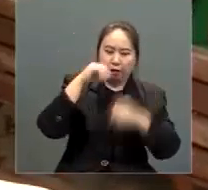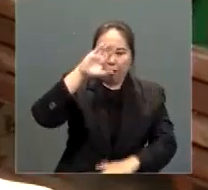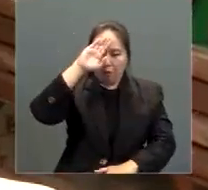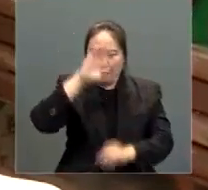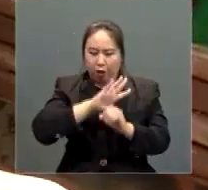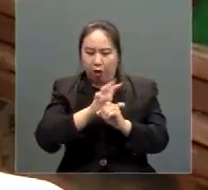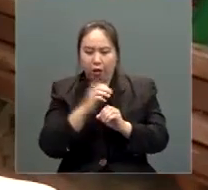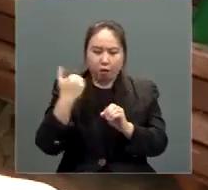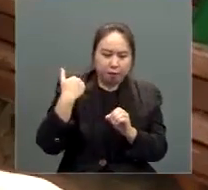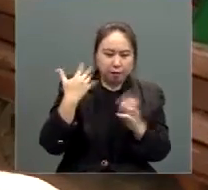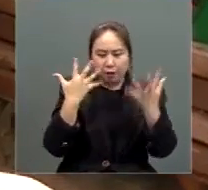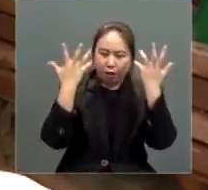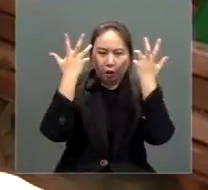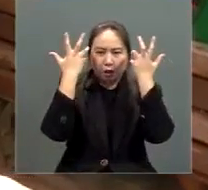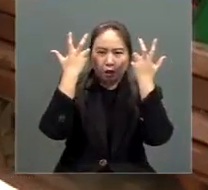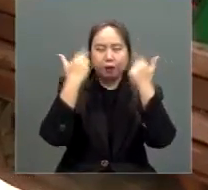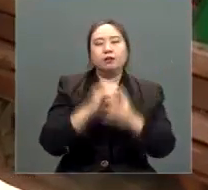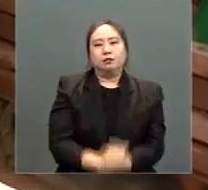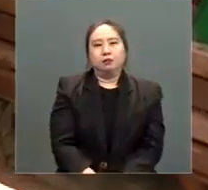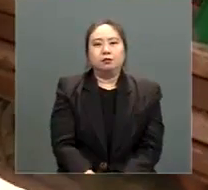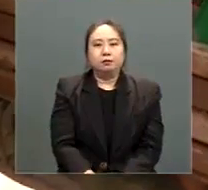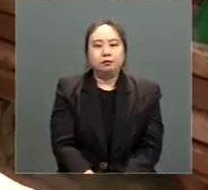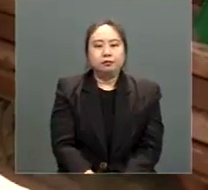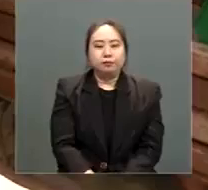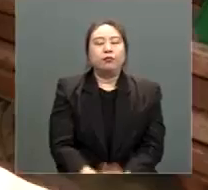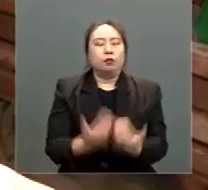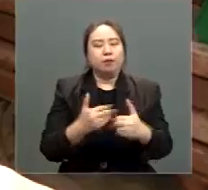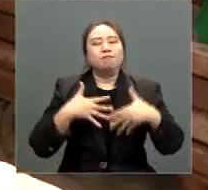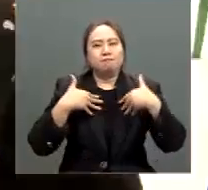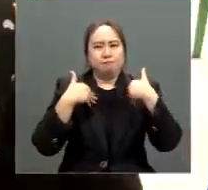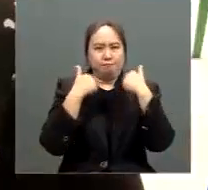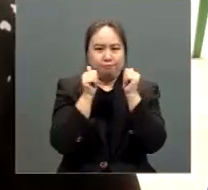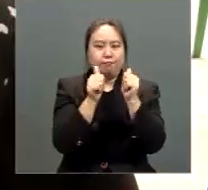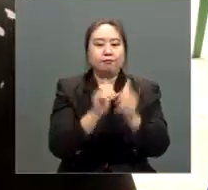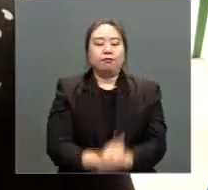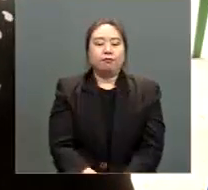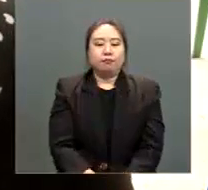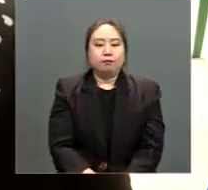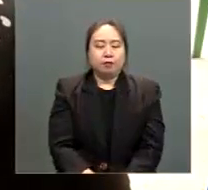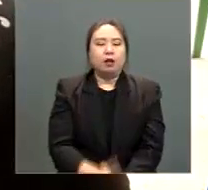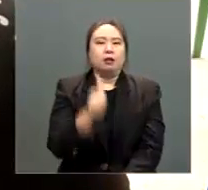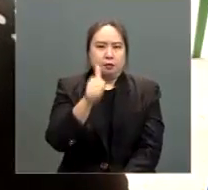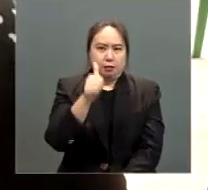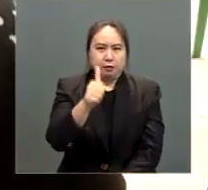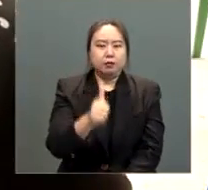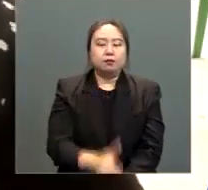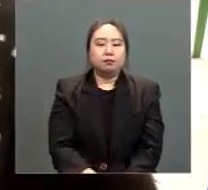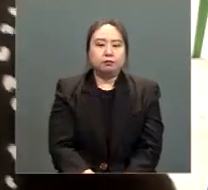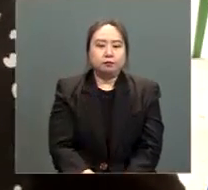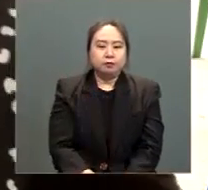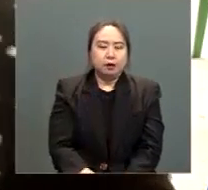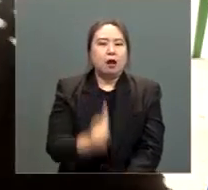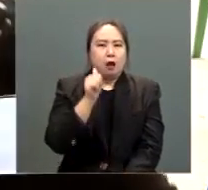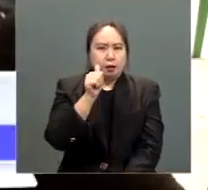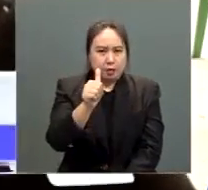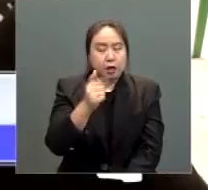ป็นทำให้เราอุ่นใจกันเยอะว่าดีมากเลยอ่ะ ดีป้าว่าดีนะดีที่จะได้รู้ว่